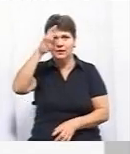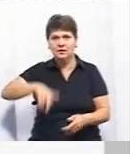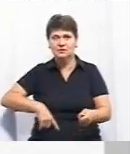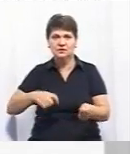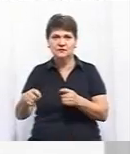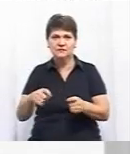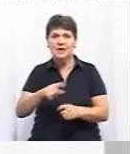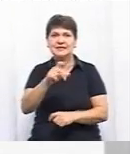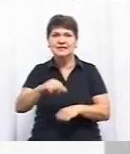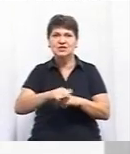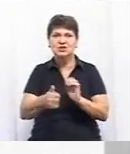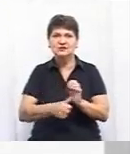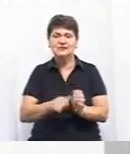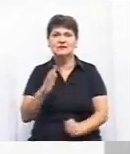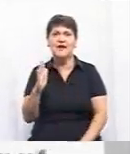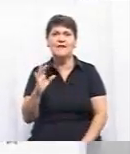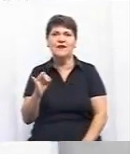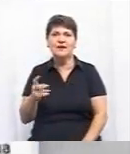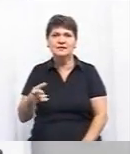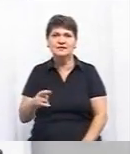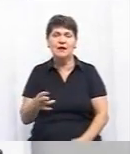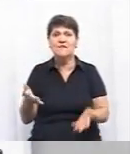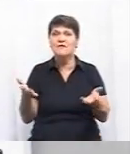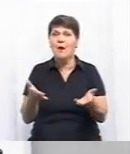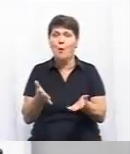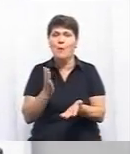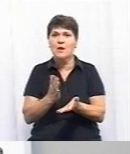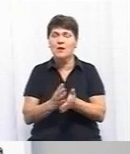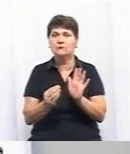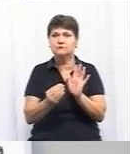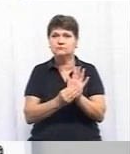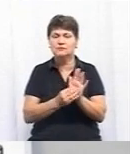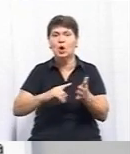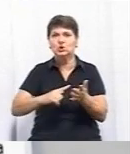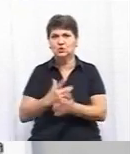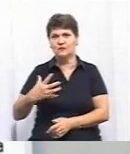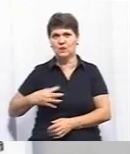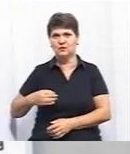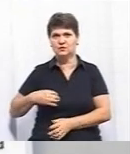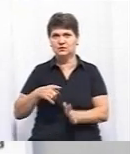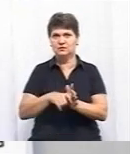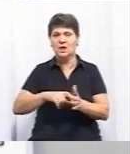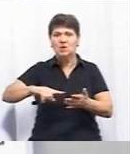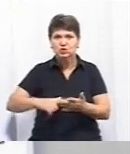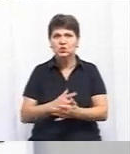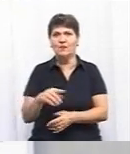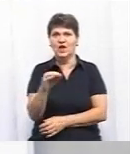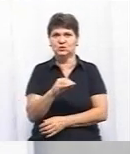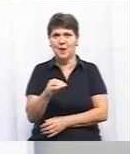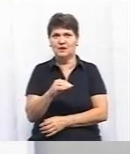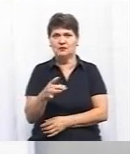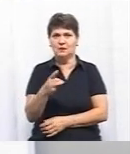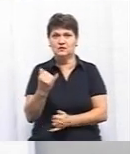за 16 вересня, в якому є допис. Знову львівське сміття, знову у Жмеринському районі. Цієї